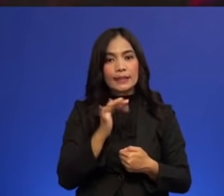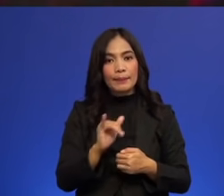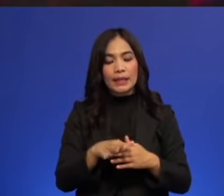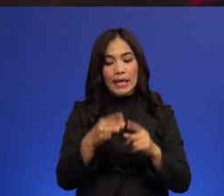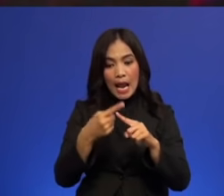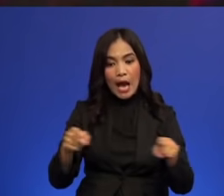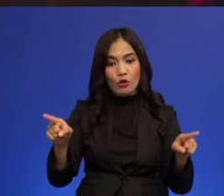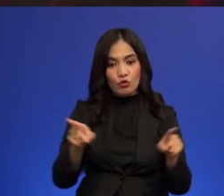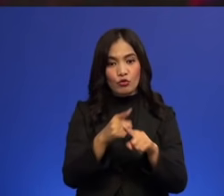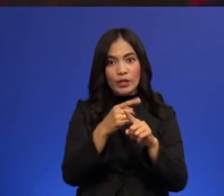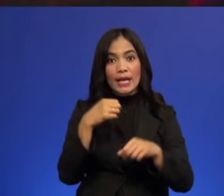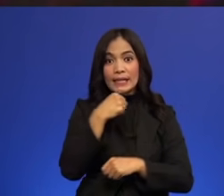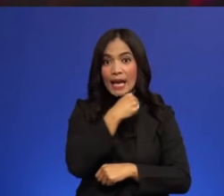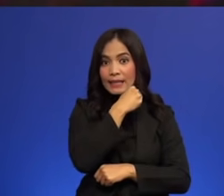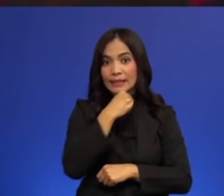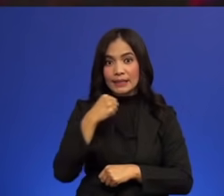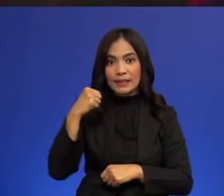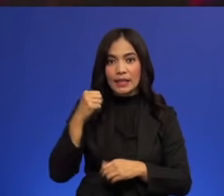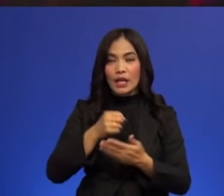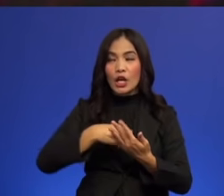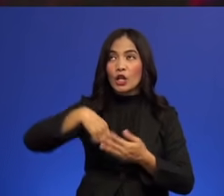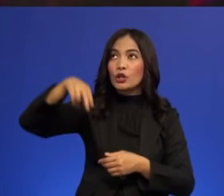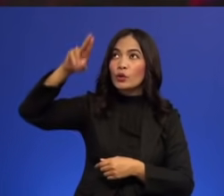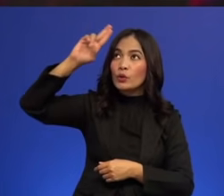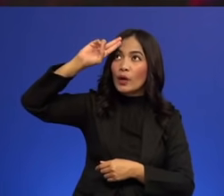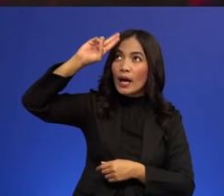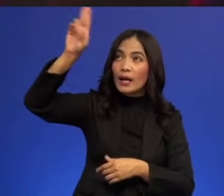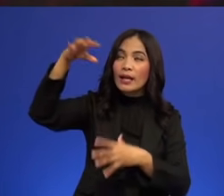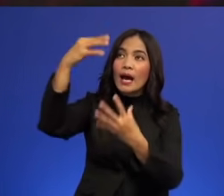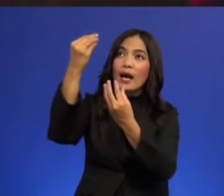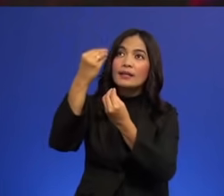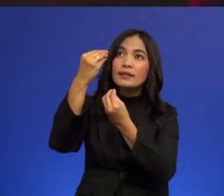kita nyanyikan. Tuhan,